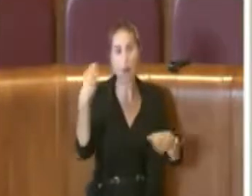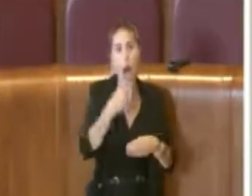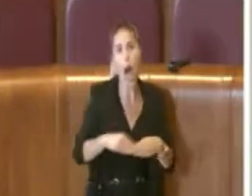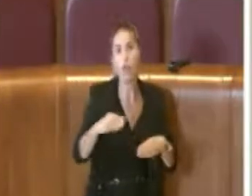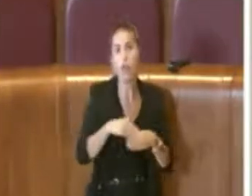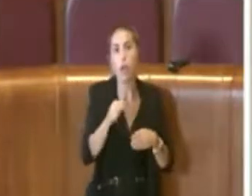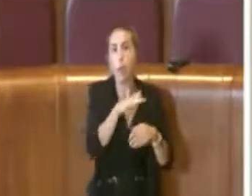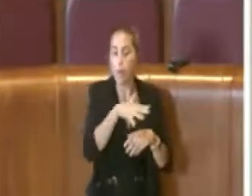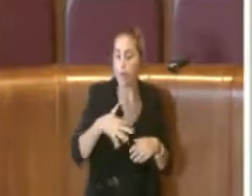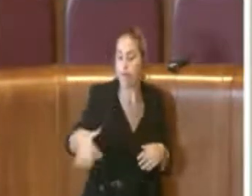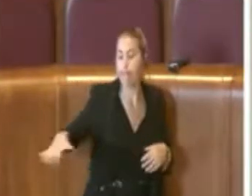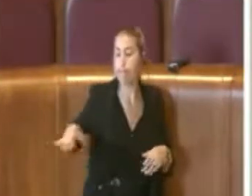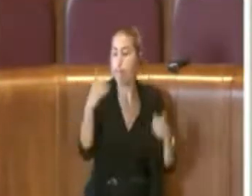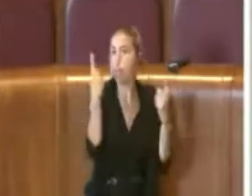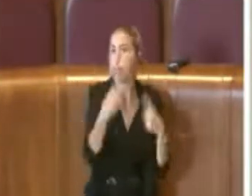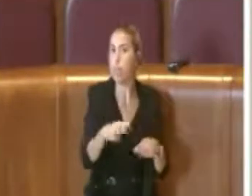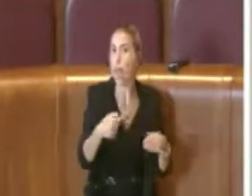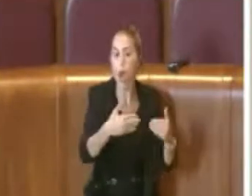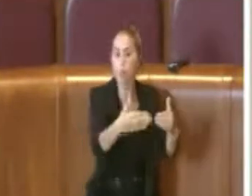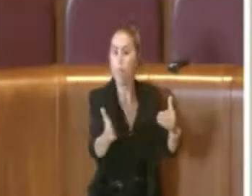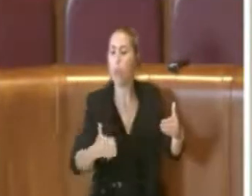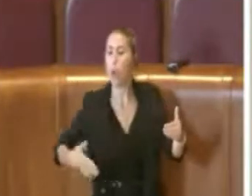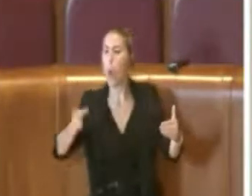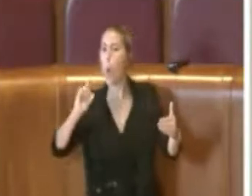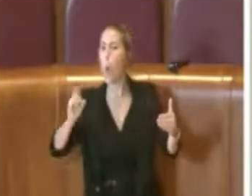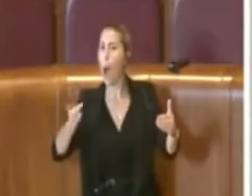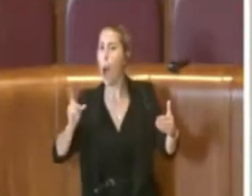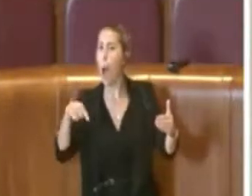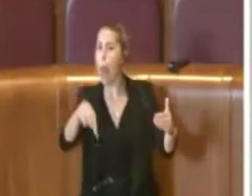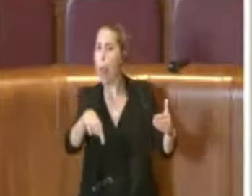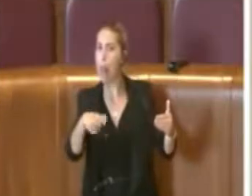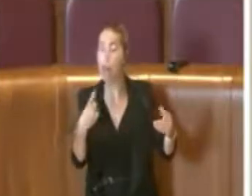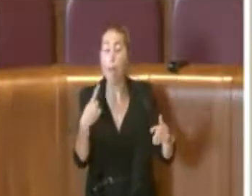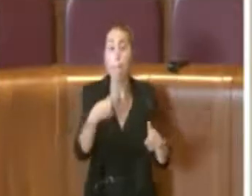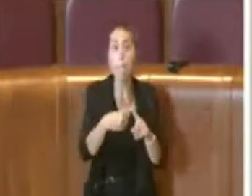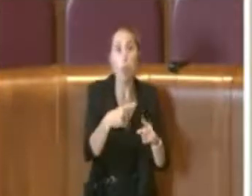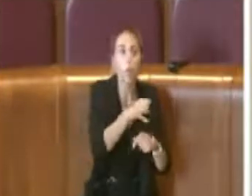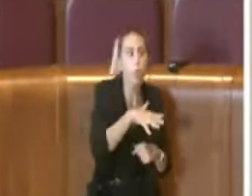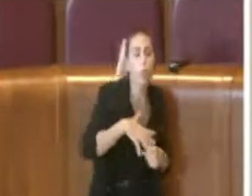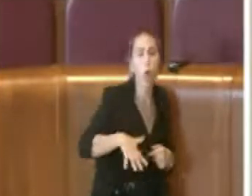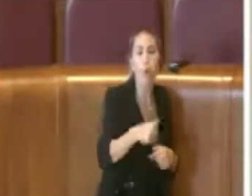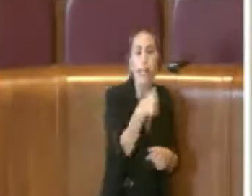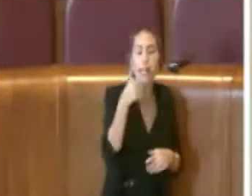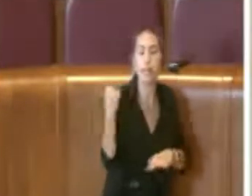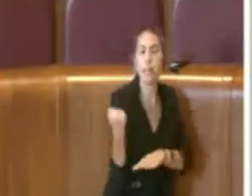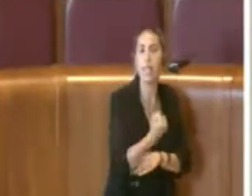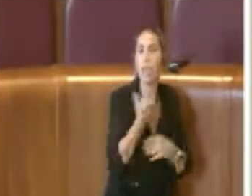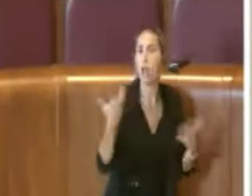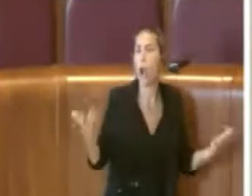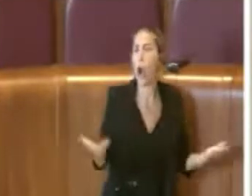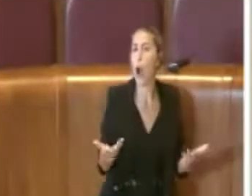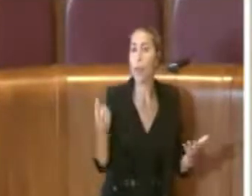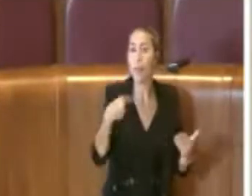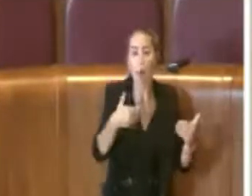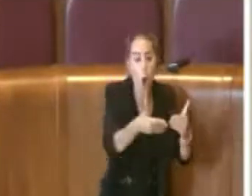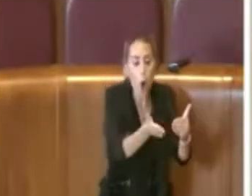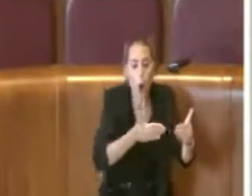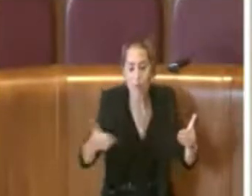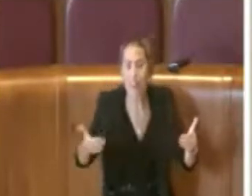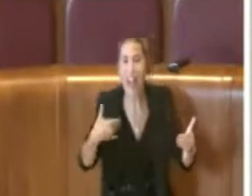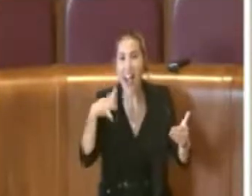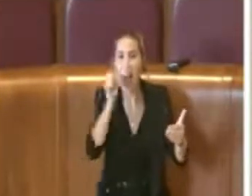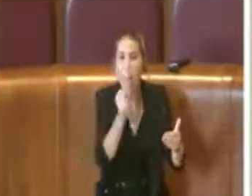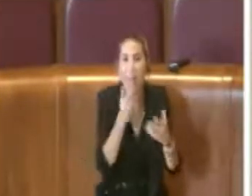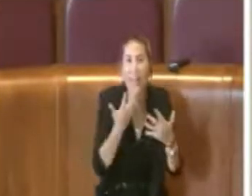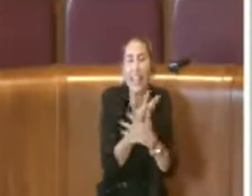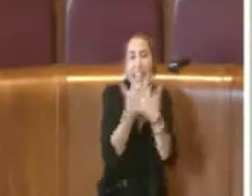sia di quelli che sono i confini toponomastici urbanistici e delle zone urbanistiche e anche i confini territoriali dei municipi. Però